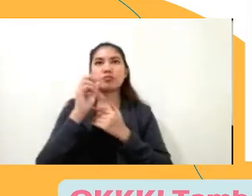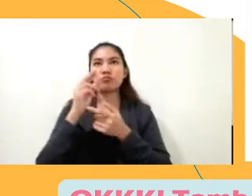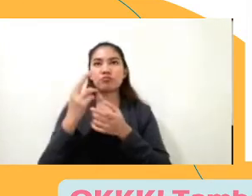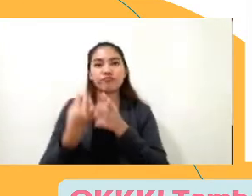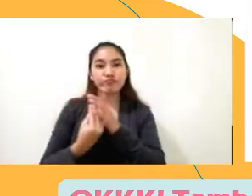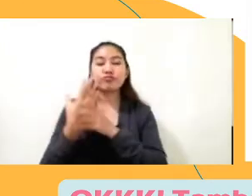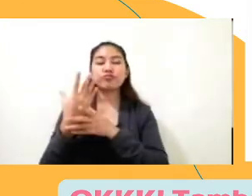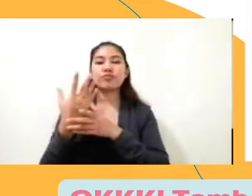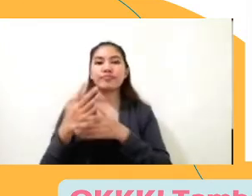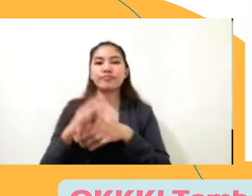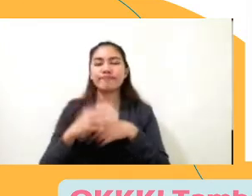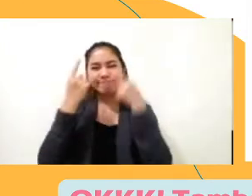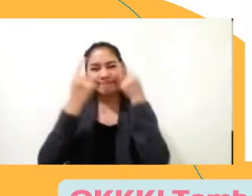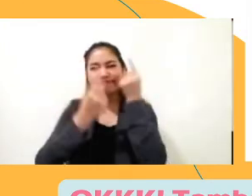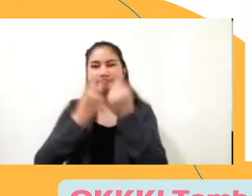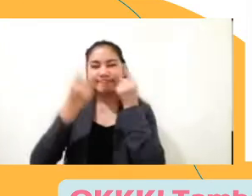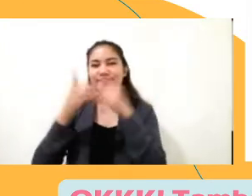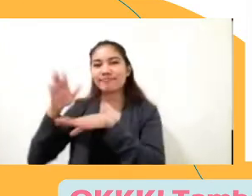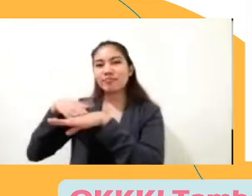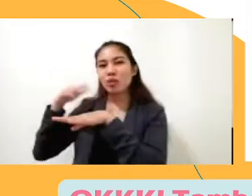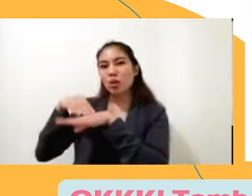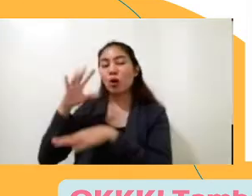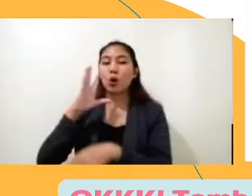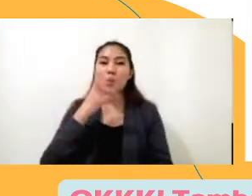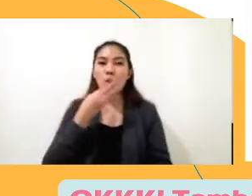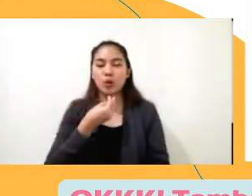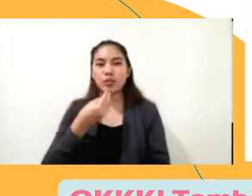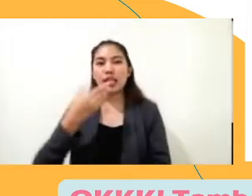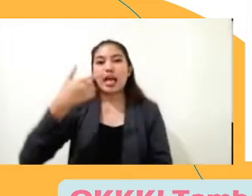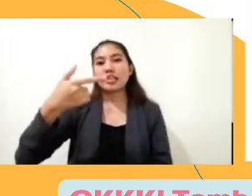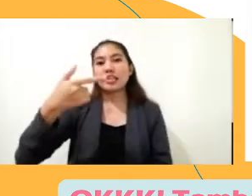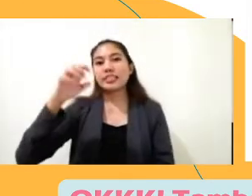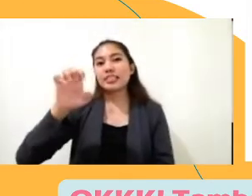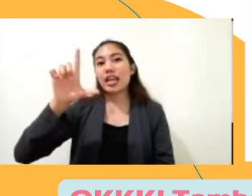ating tawagin si Ate Jelay. Ate Jelay, kamusta ka?